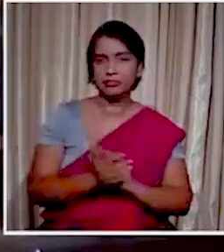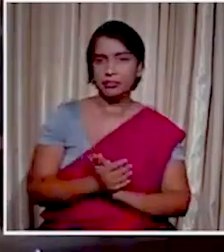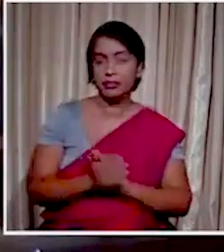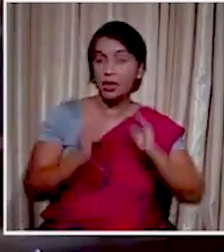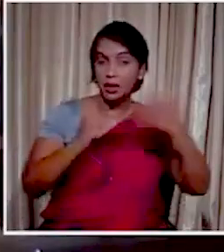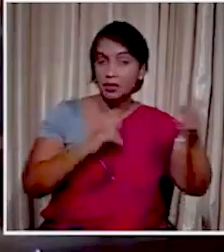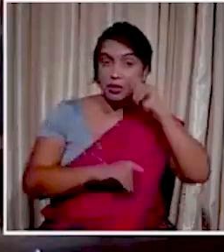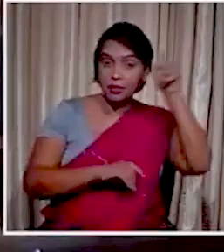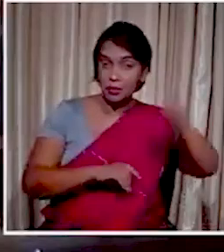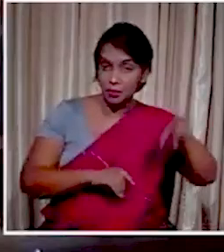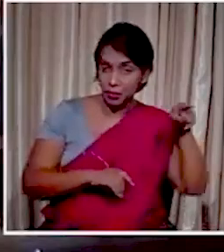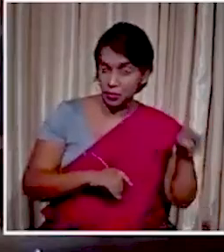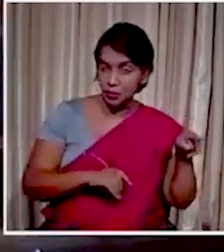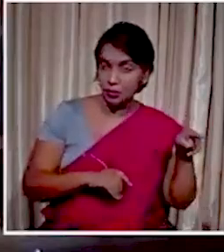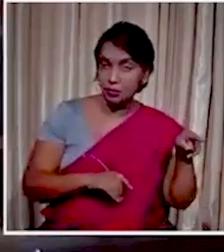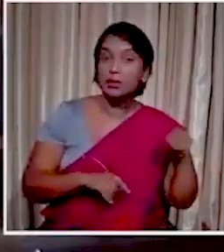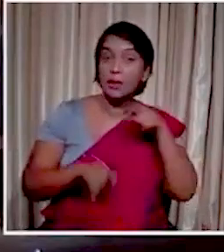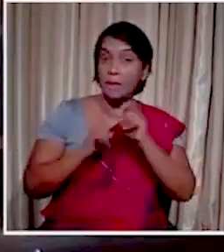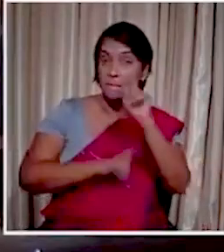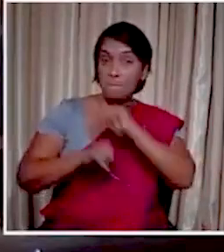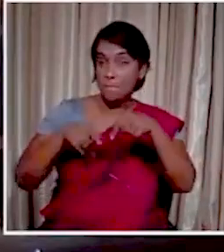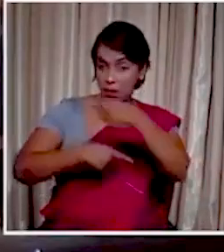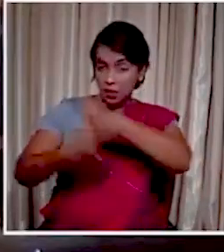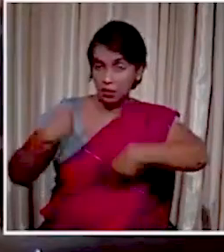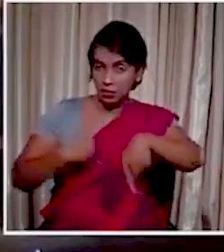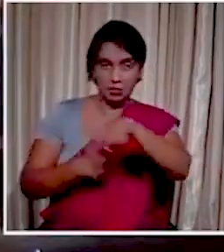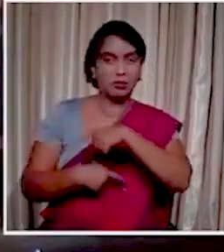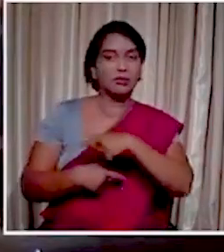एलिए जनतावत मे सभावत अतर